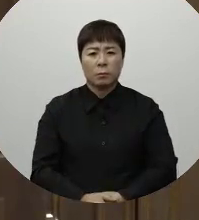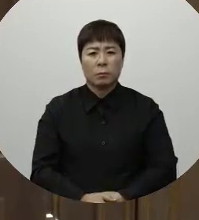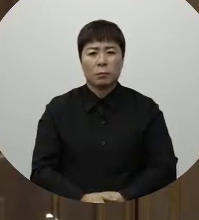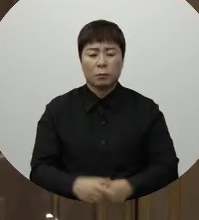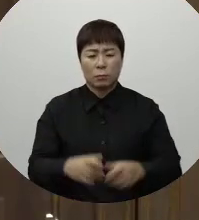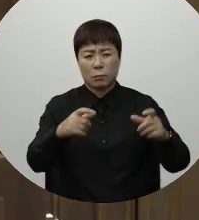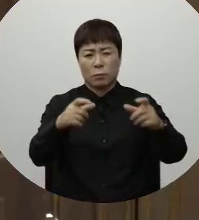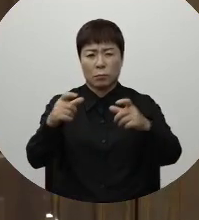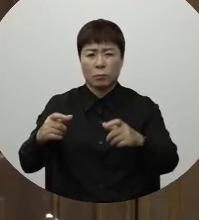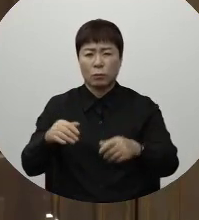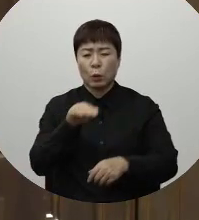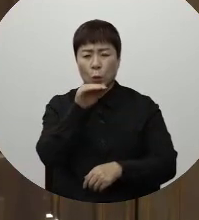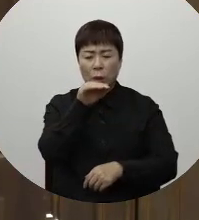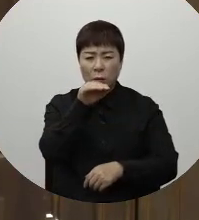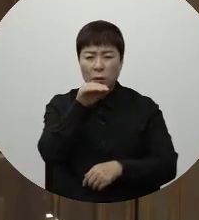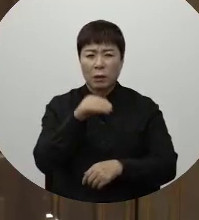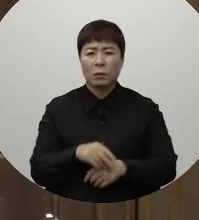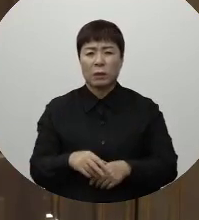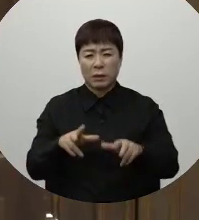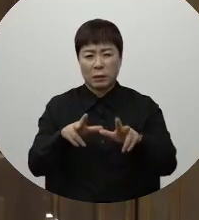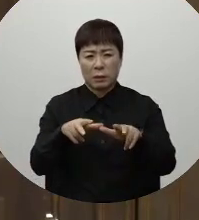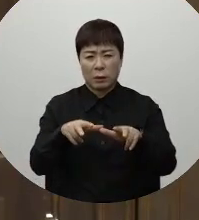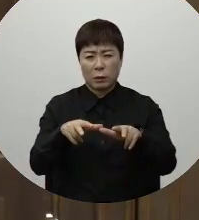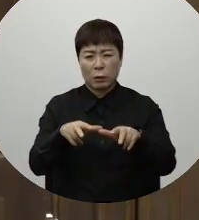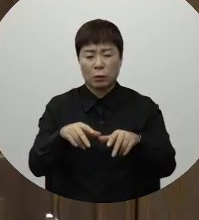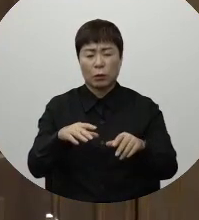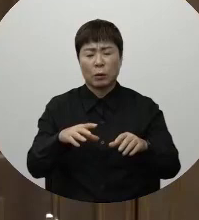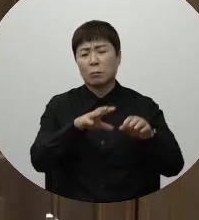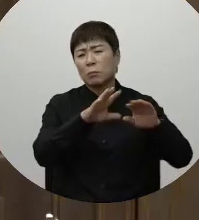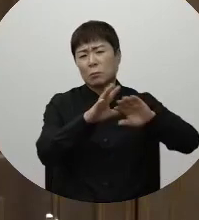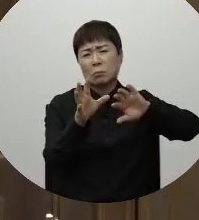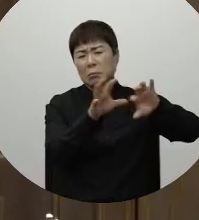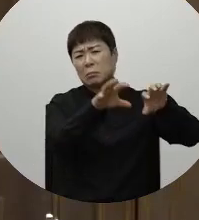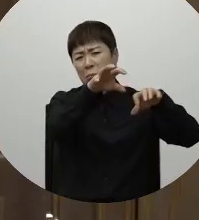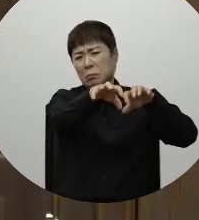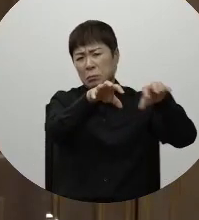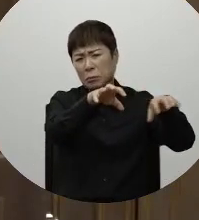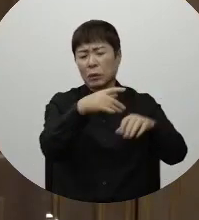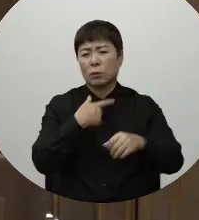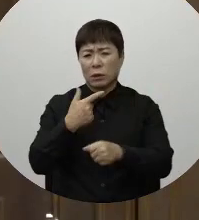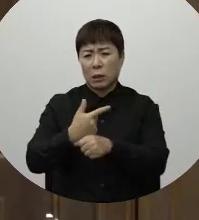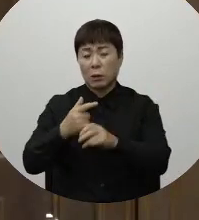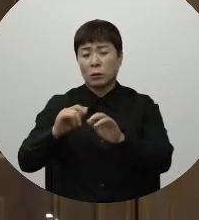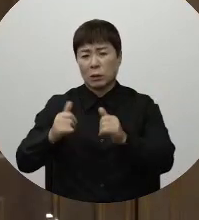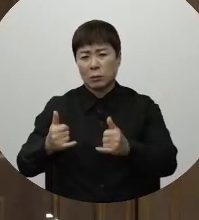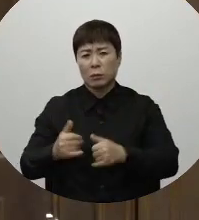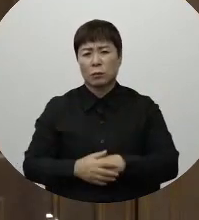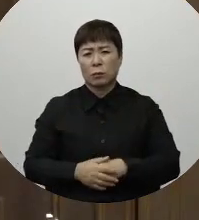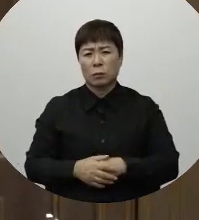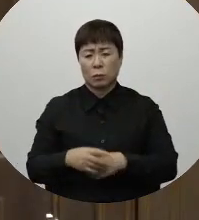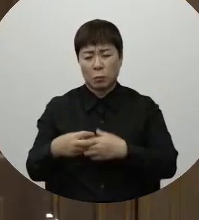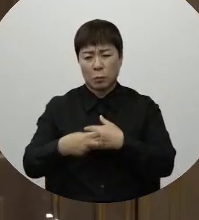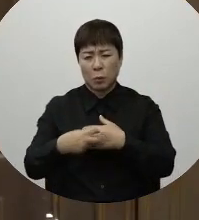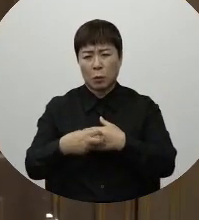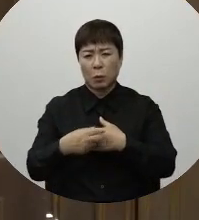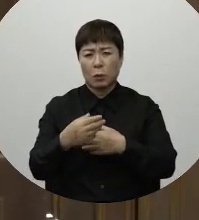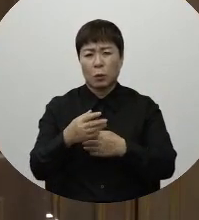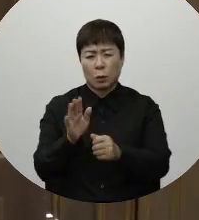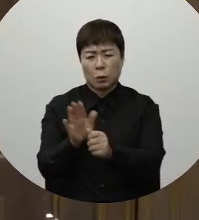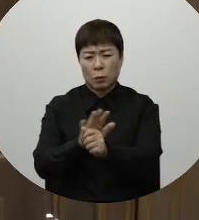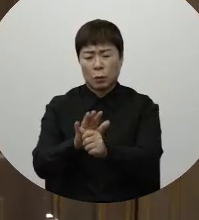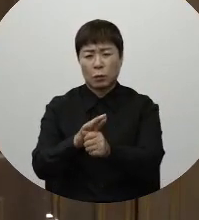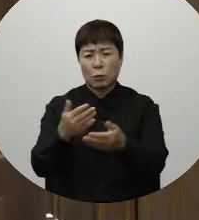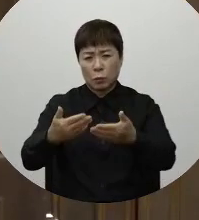지역적으로는 오남읍과 진접읍에 편중되어 있어 그 외 남양주 시민들은 의료 혜택을 제대로 누리지